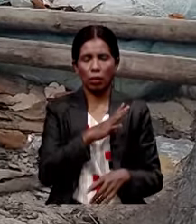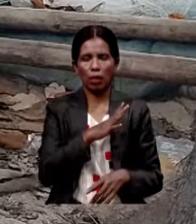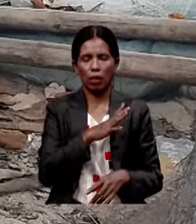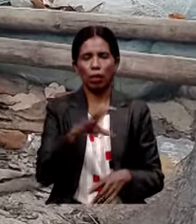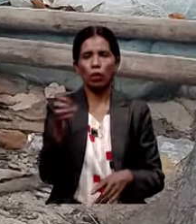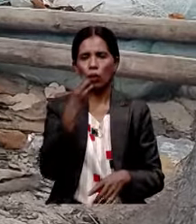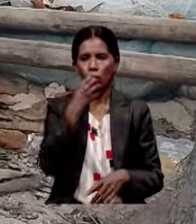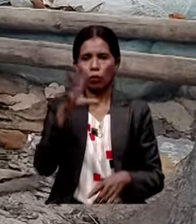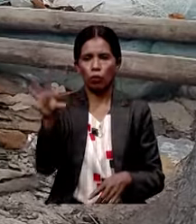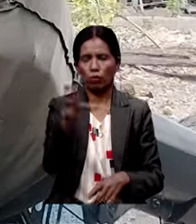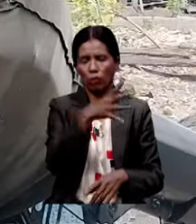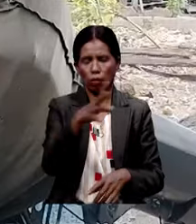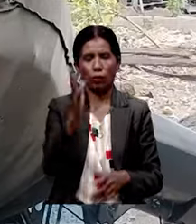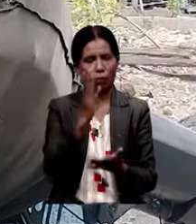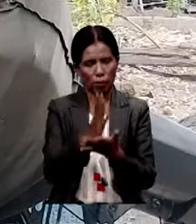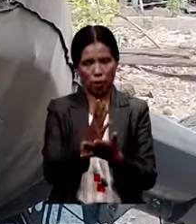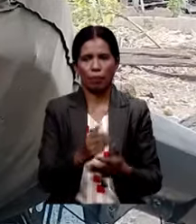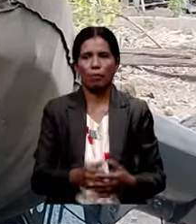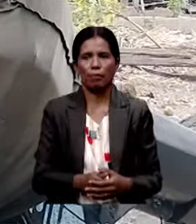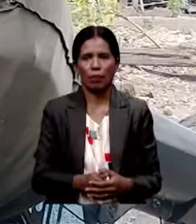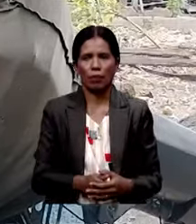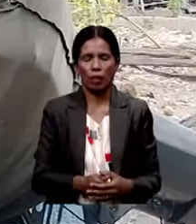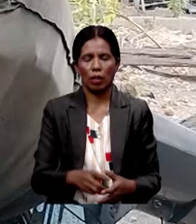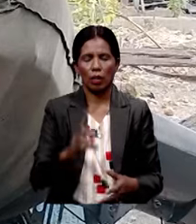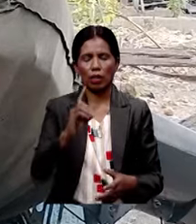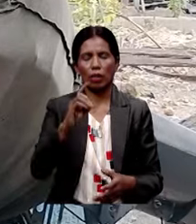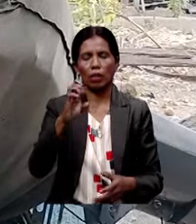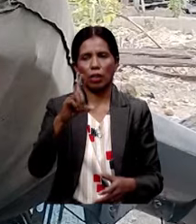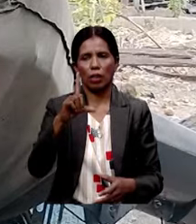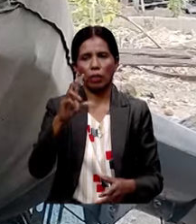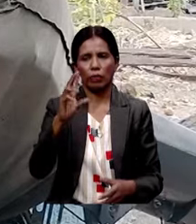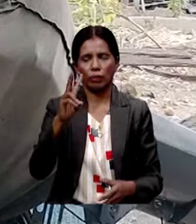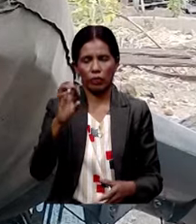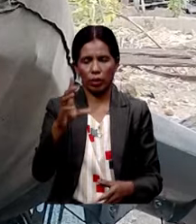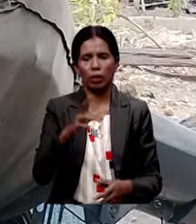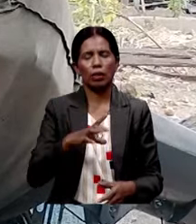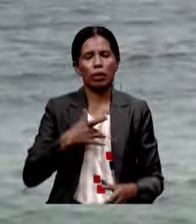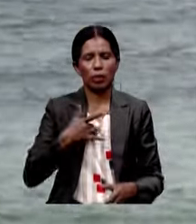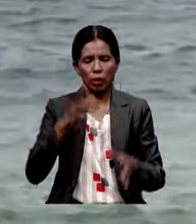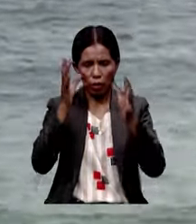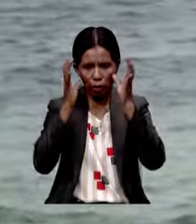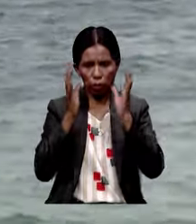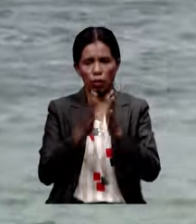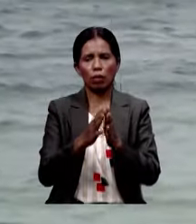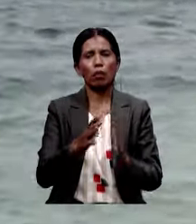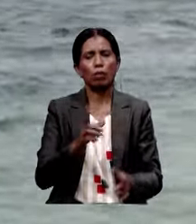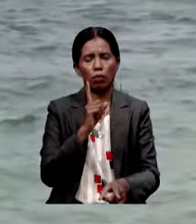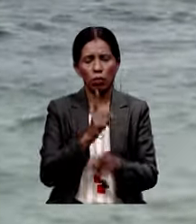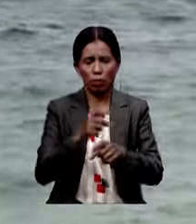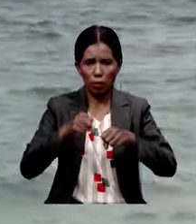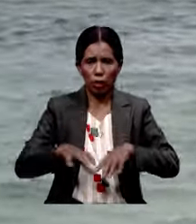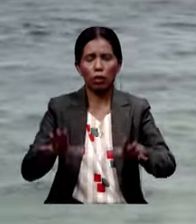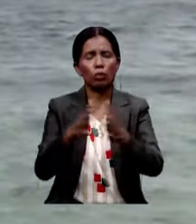kano para. Entretanto, pescador Delfín da Silva senti triste tebes tamala lorang bot halu atividade pesca